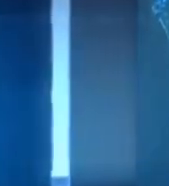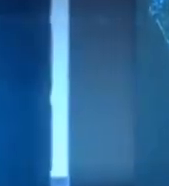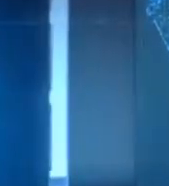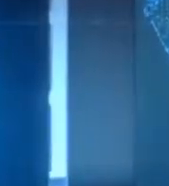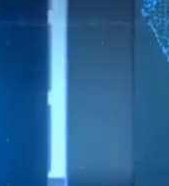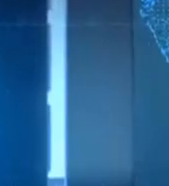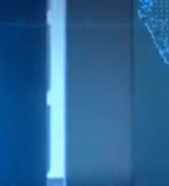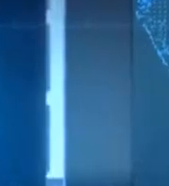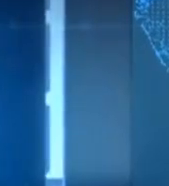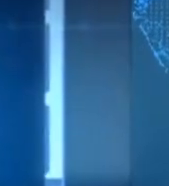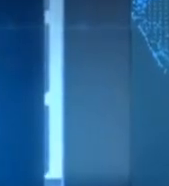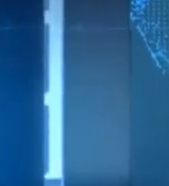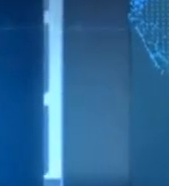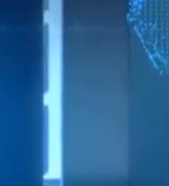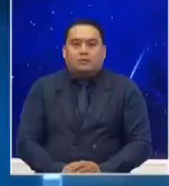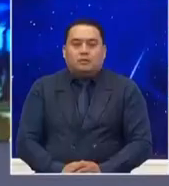телеарнасы.